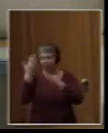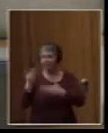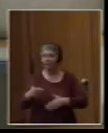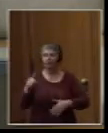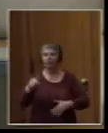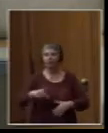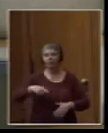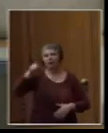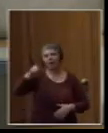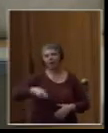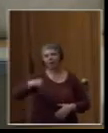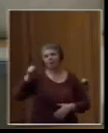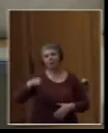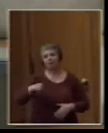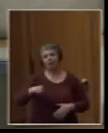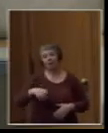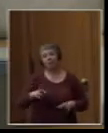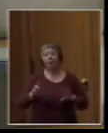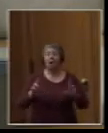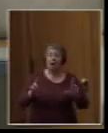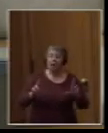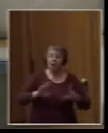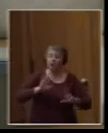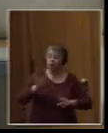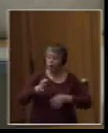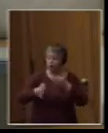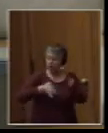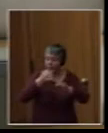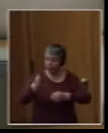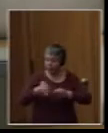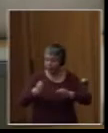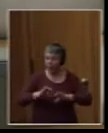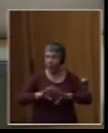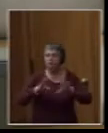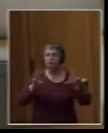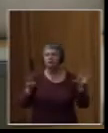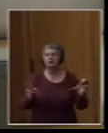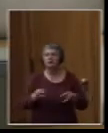ότι τόσα θα υποθούν και ο γόνιμος διάλογος που ελπίζω ότι θα υπάρξει